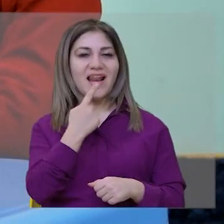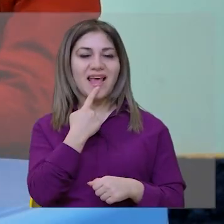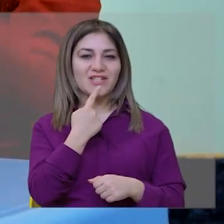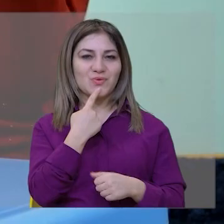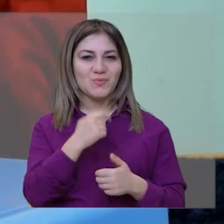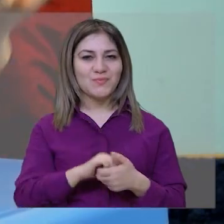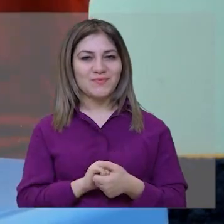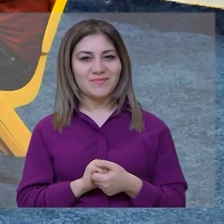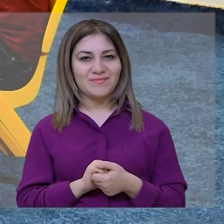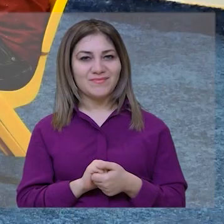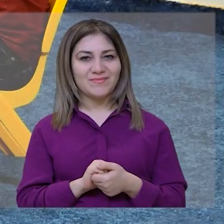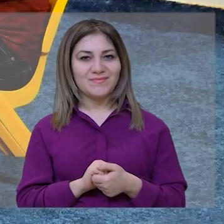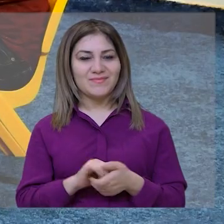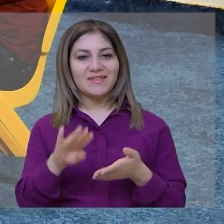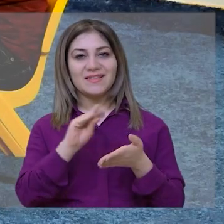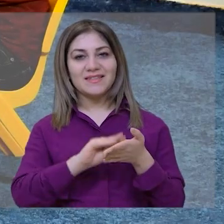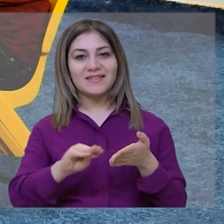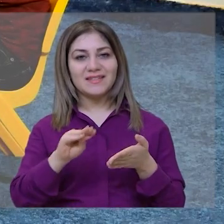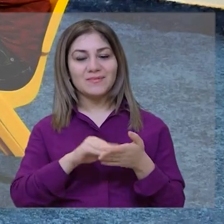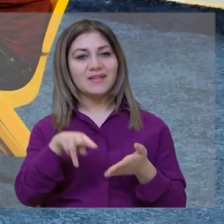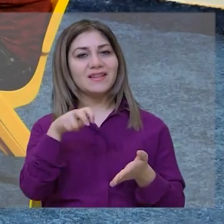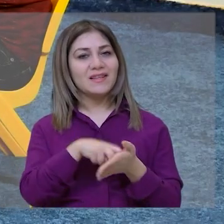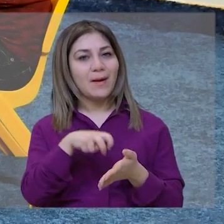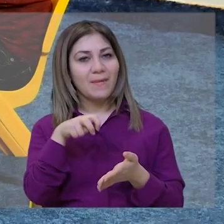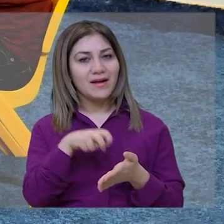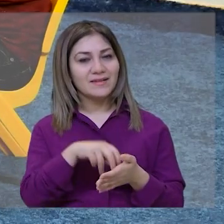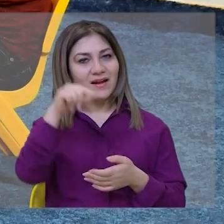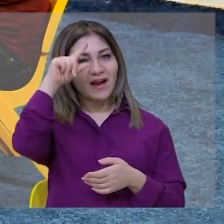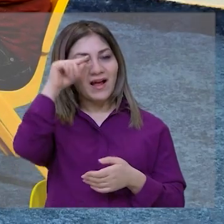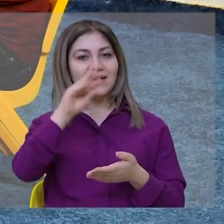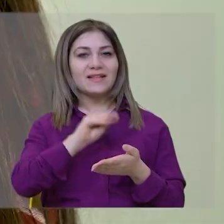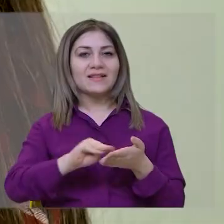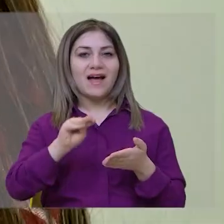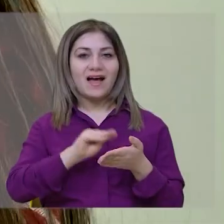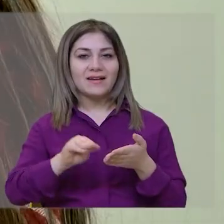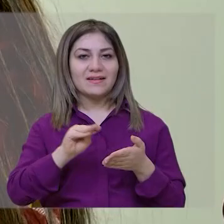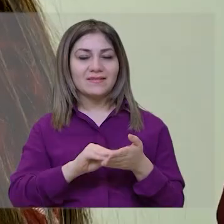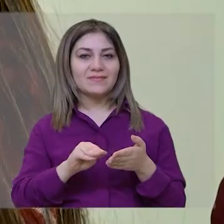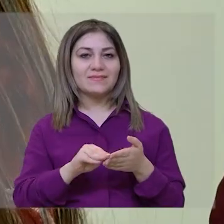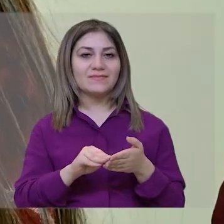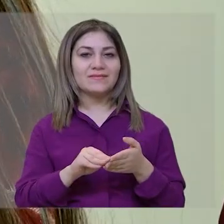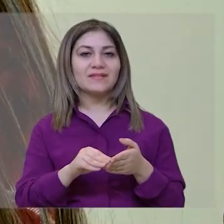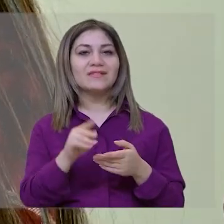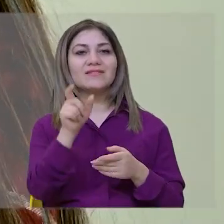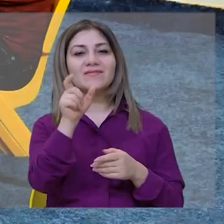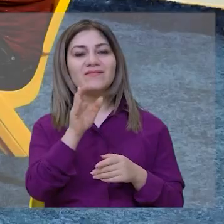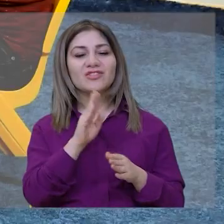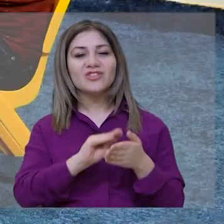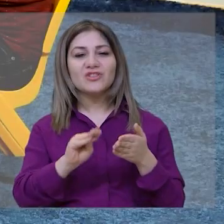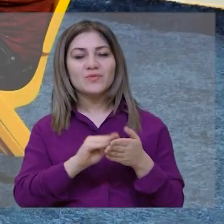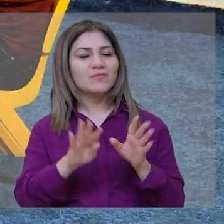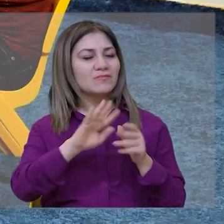հայոց լեզուն։ Գրում ենք իրար նամակներ, հայատար, թողնում ենք մեկնաբանություններ,